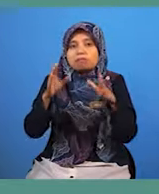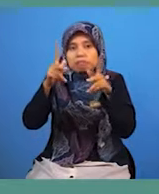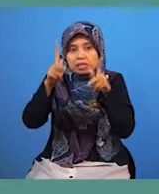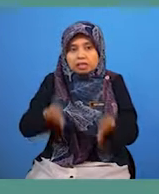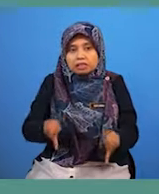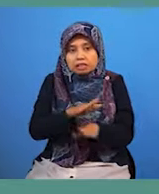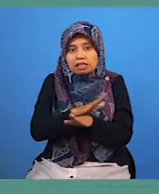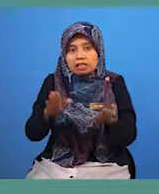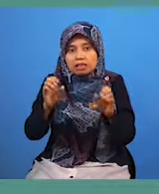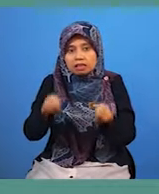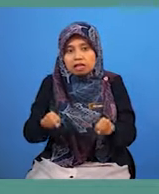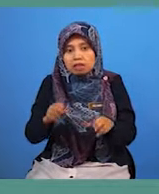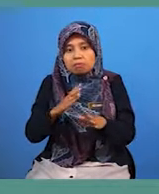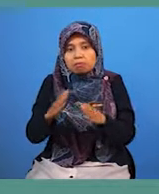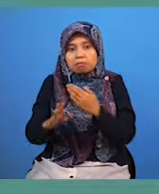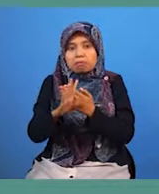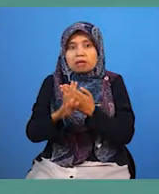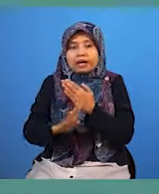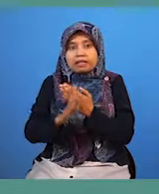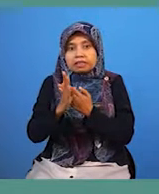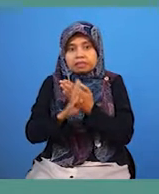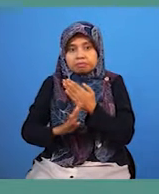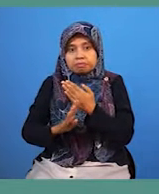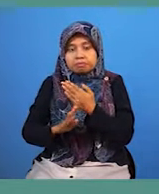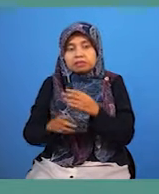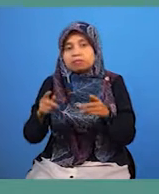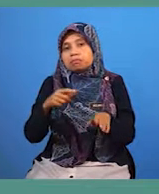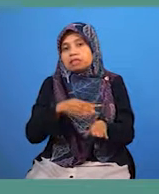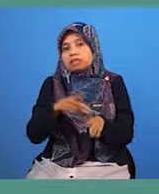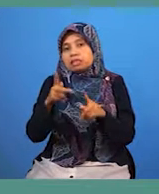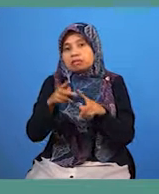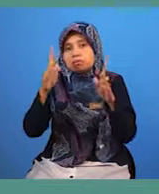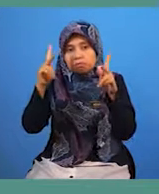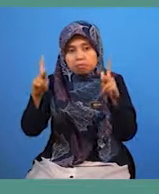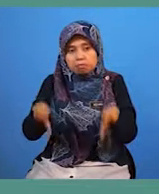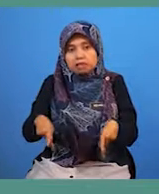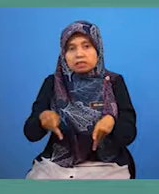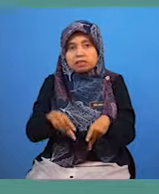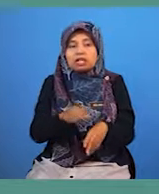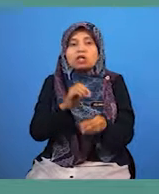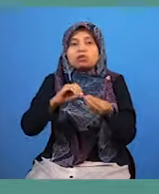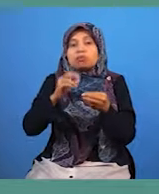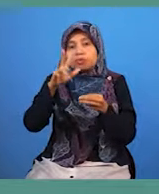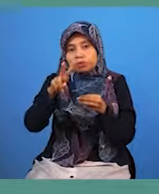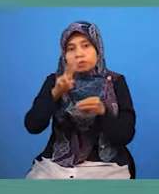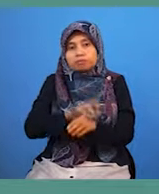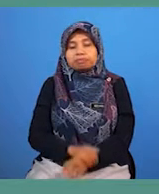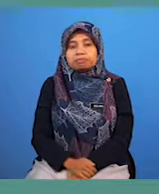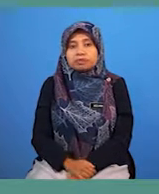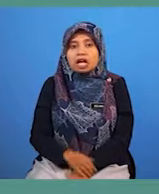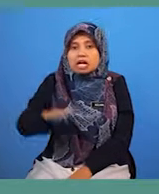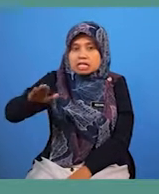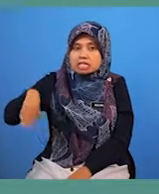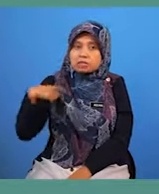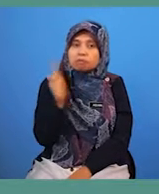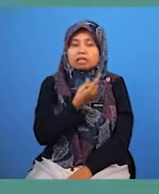perkara yang boleh mendatangkan bahaya pada diri para pelajar. Kita pergi kepada langkah keselamatan yang kedua.